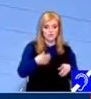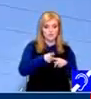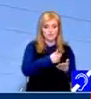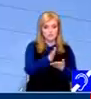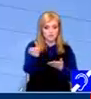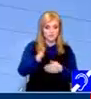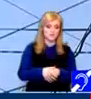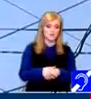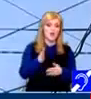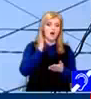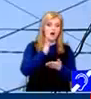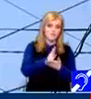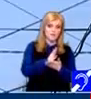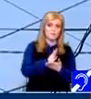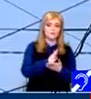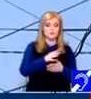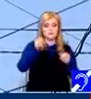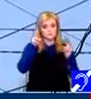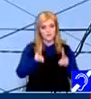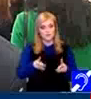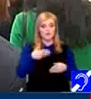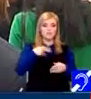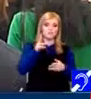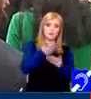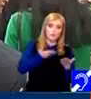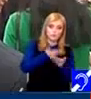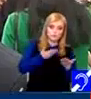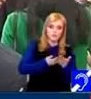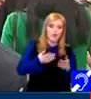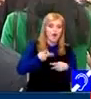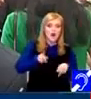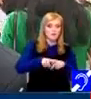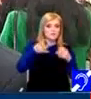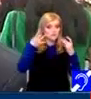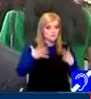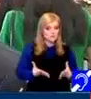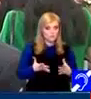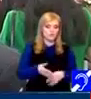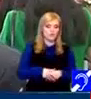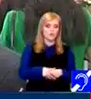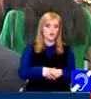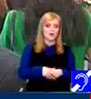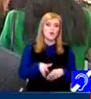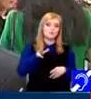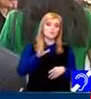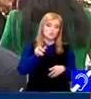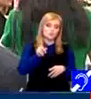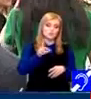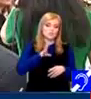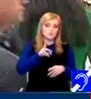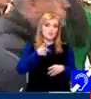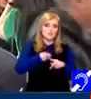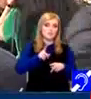asta. Avem implicați experți care ne consultă. Nu este un lucru simplu de făcut. În același timp este un lucru foarte